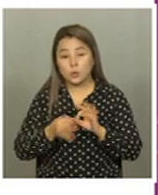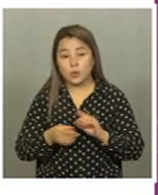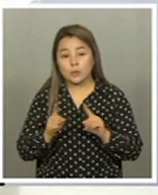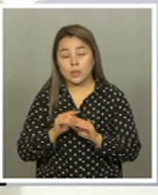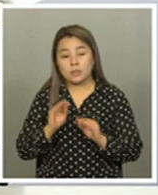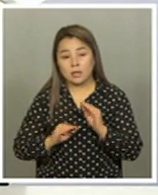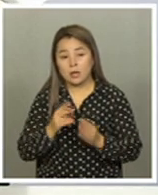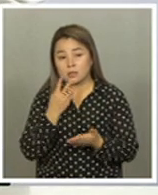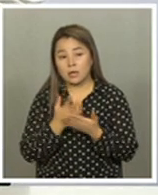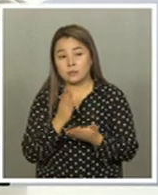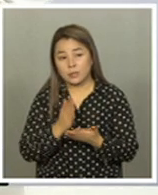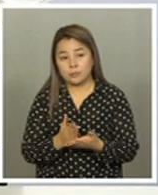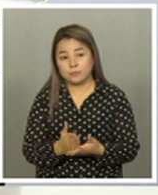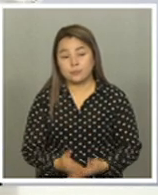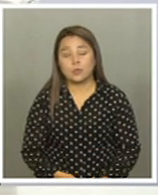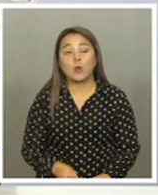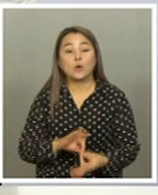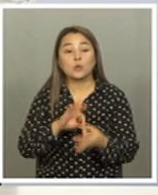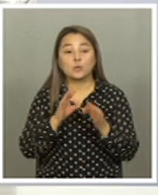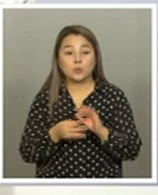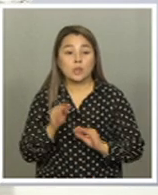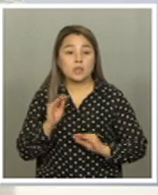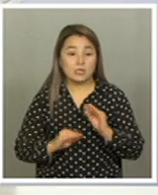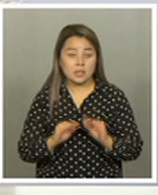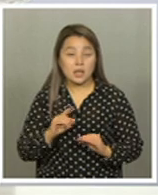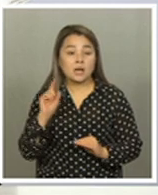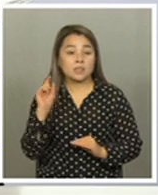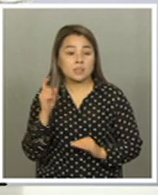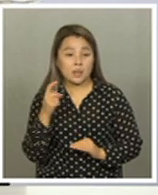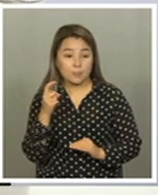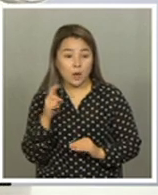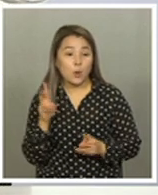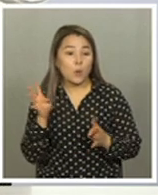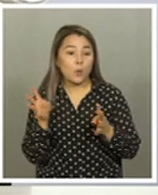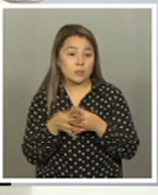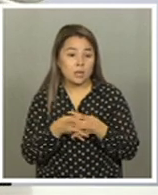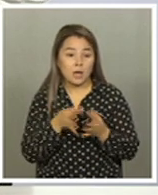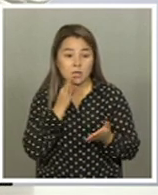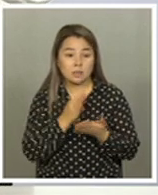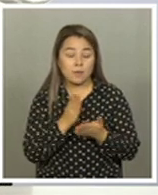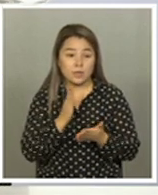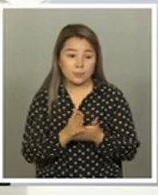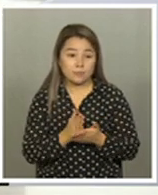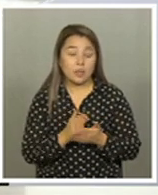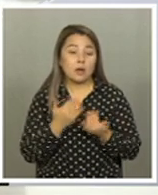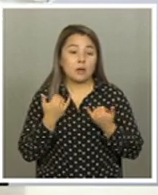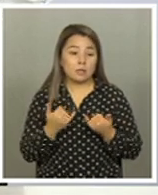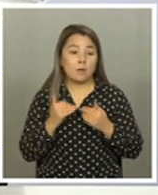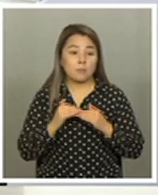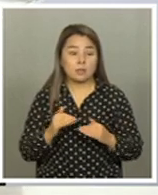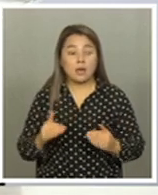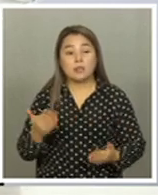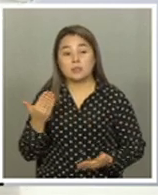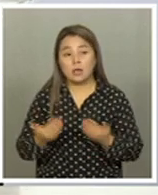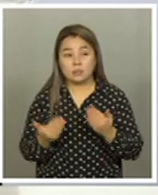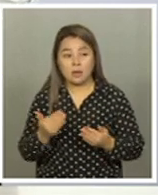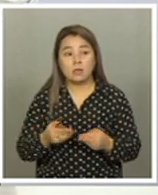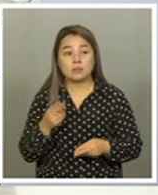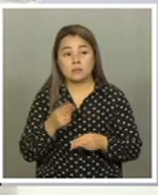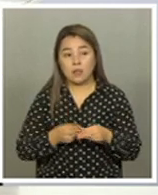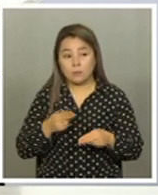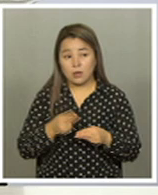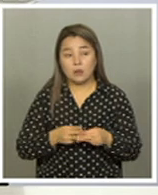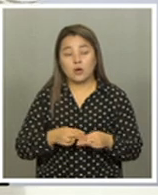жатады. Ал күрделі заттар химиялық қосылыстар деп аталады. Балалар, егер темір мен күкірт ұнтағын